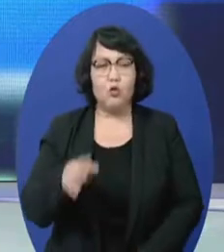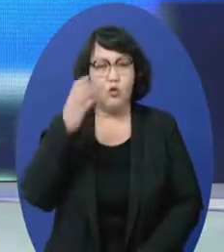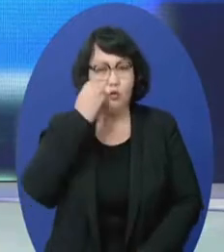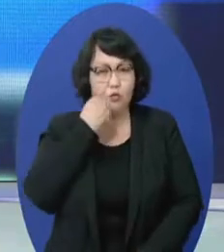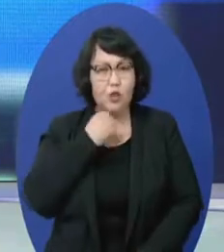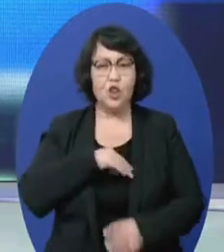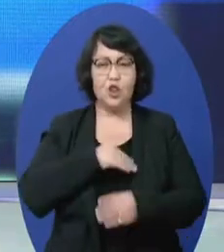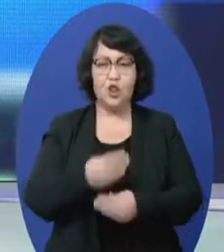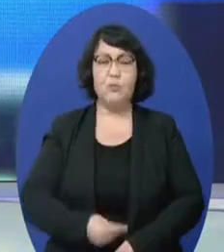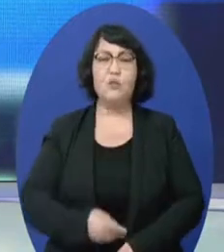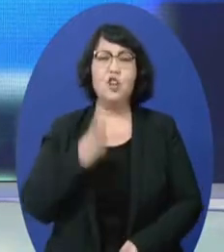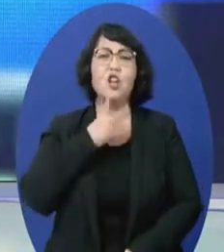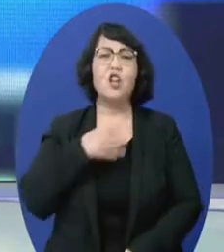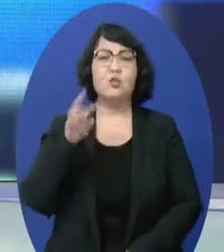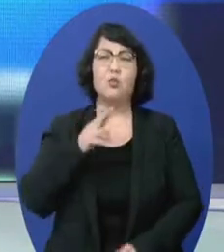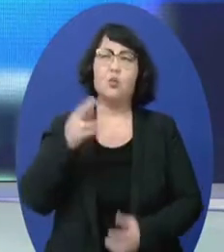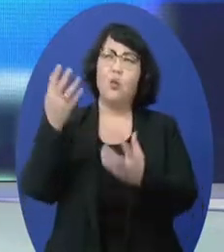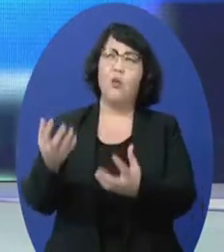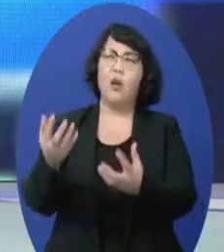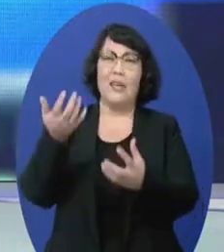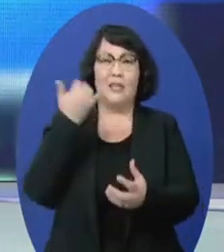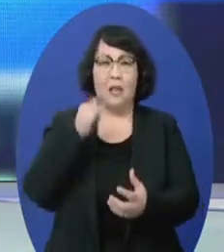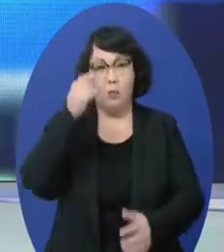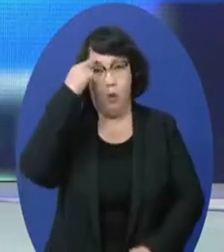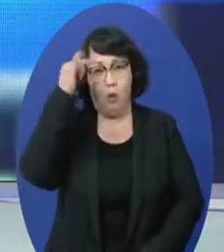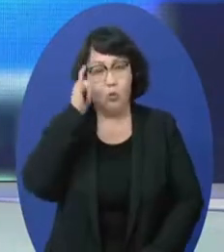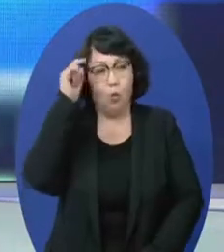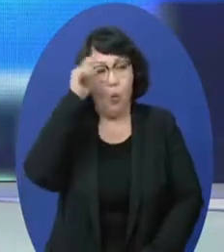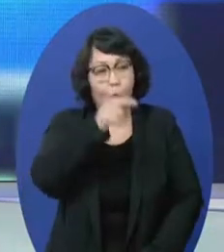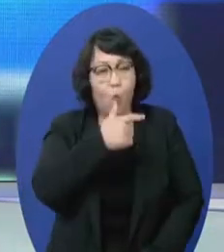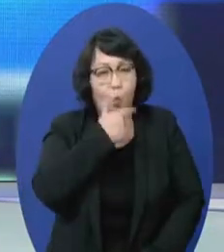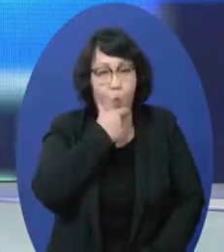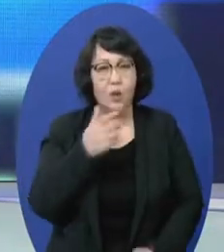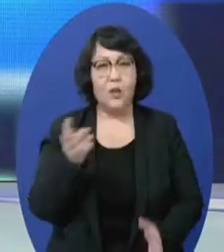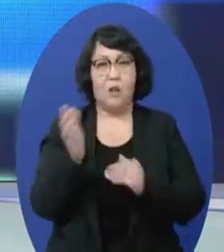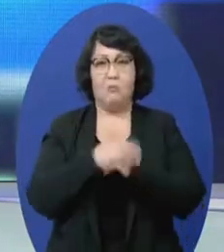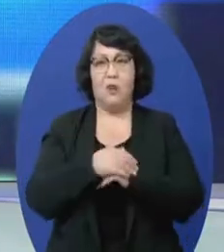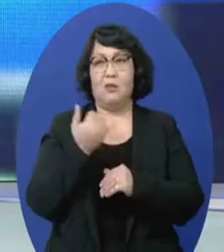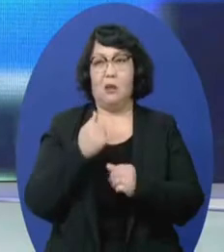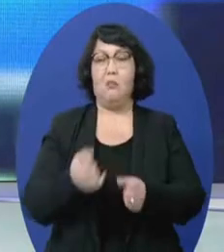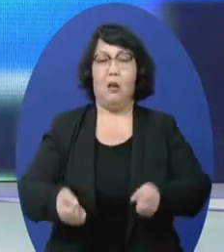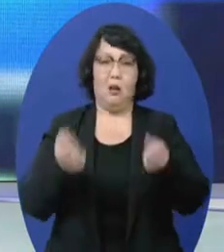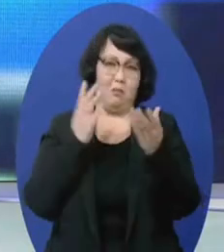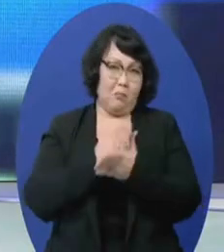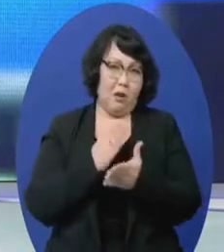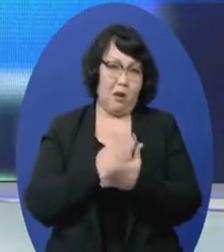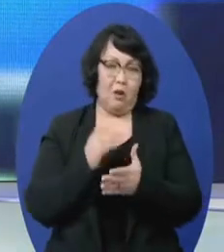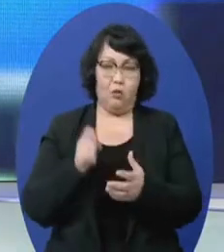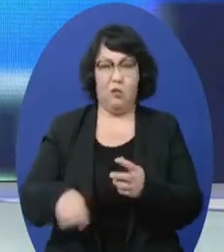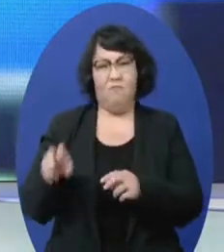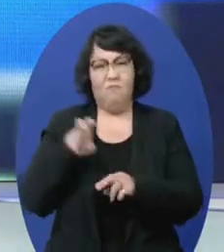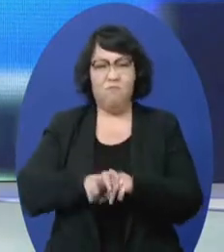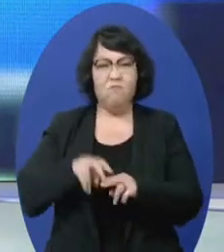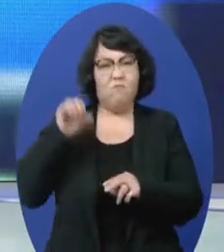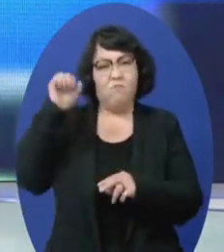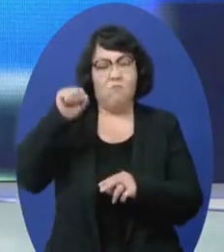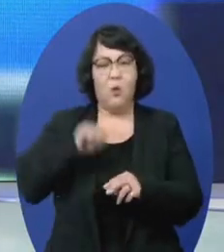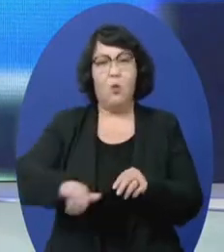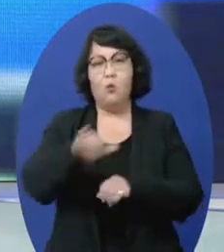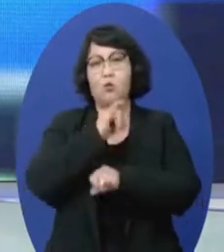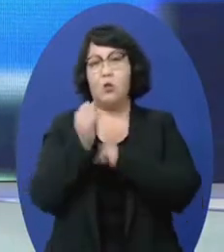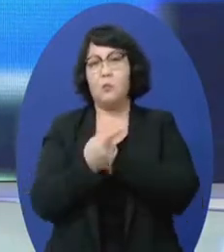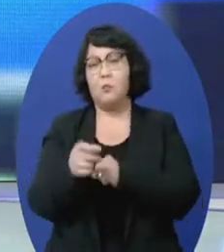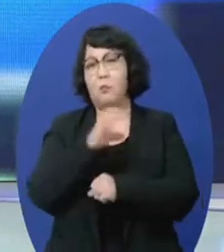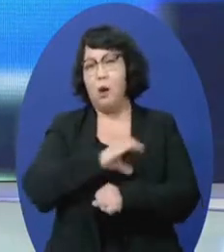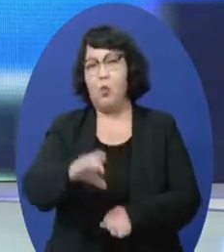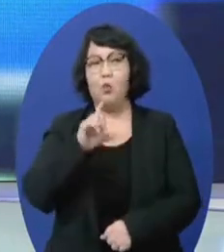тэссэн ядан хүлээж байна. Зарим нь ирч чадалгүй нас орсон харамсалтай тохиолдол ч гарсан гэдгийг онцоллоо. Тэрээр өнөөдөр суултаа эхлүүлсэн улсын онцгой комисс болон